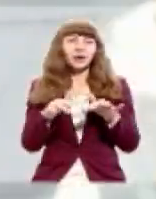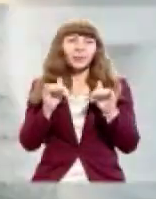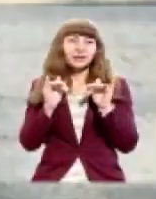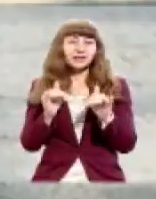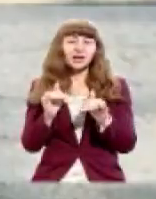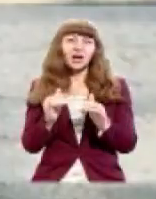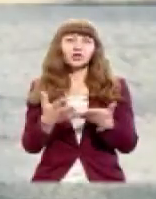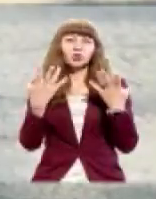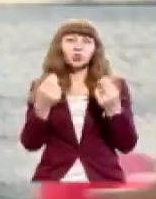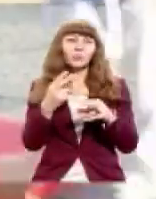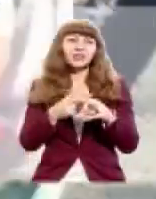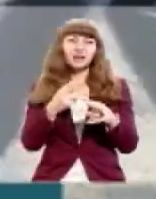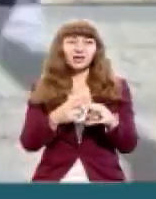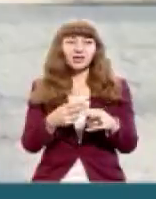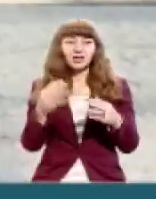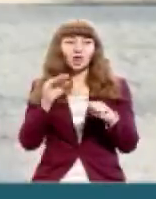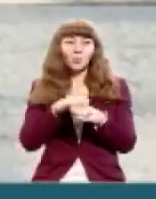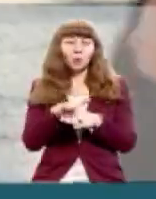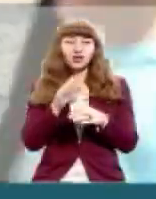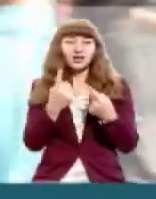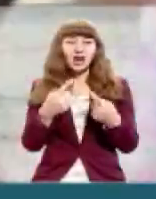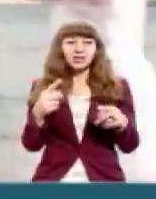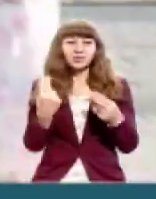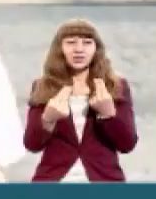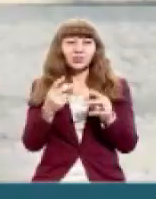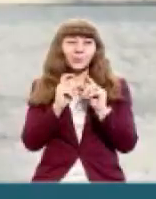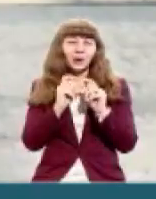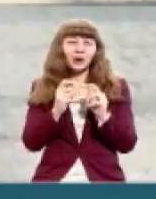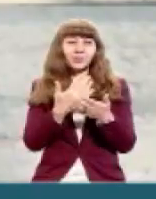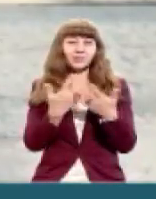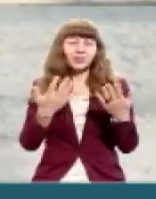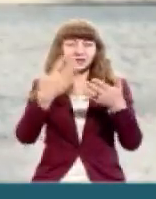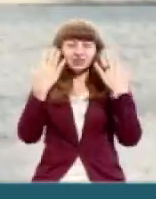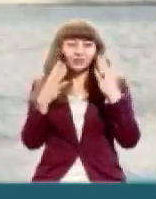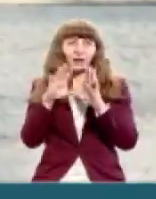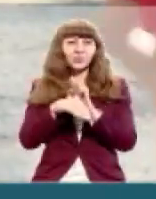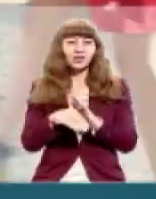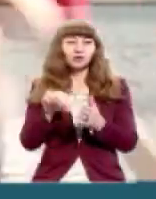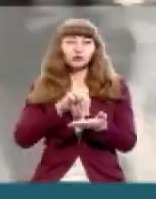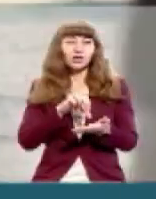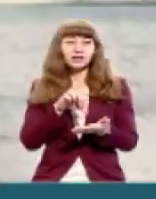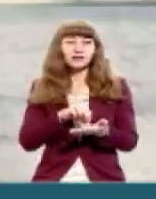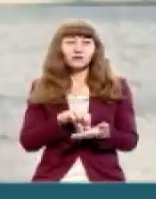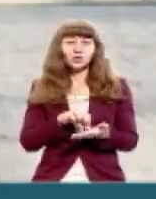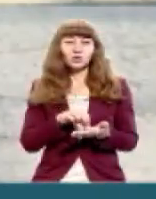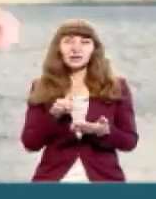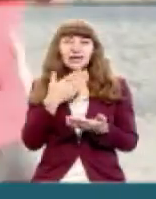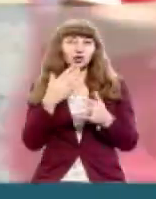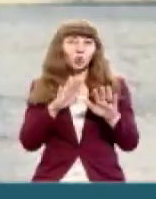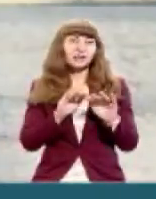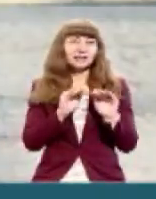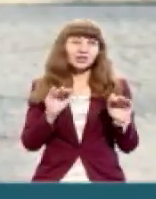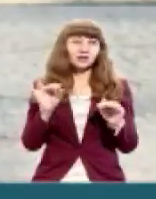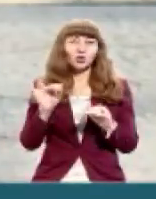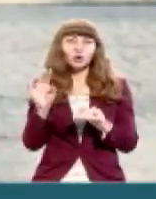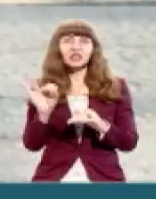ұнайды. Металлургтер күніне арнайы ұйымдастырылған бұл шара әртүрлі ойындар мен сыйлықтарға толы. Сонымен қатар тек балалар ғана емес, ата-аналарымызды